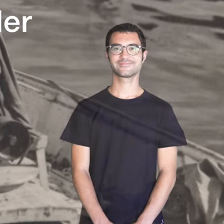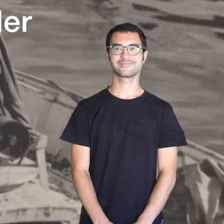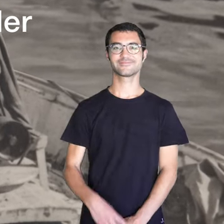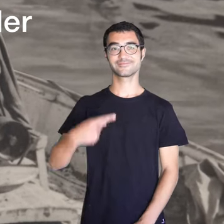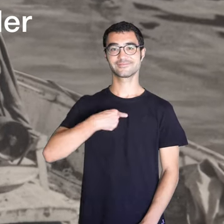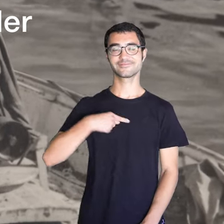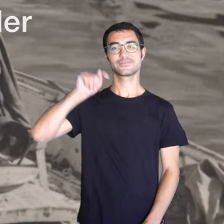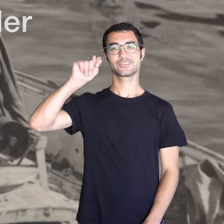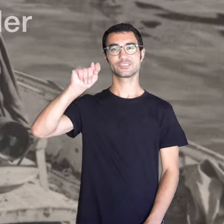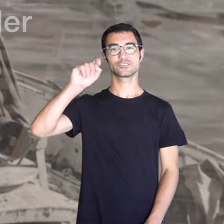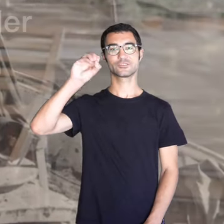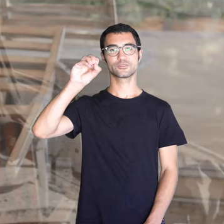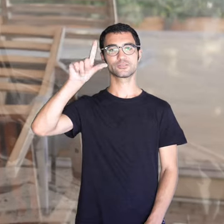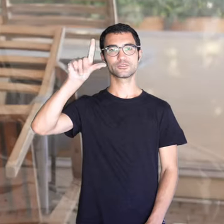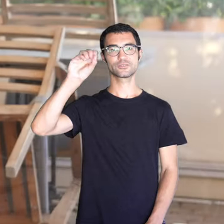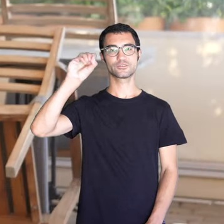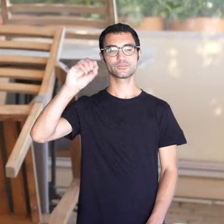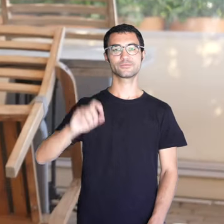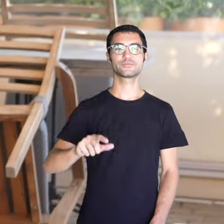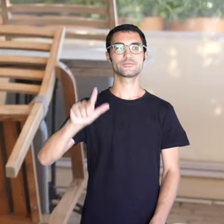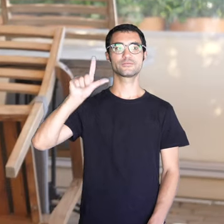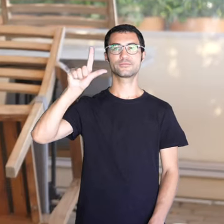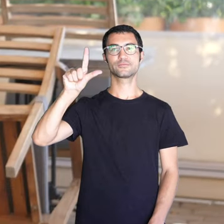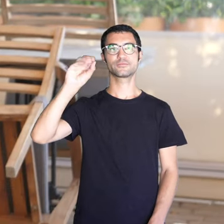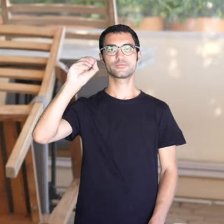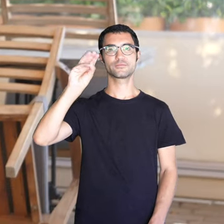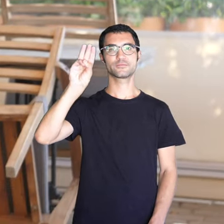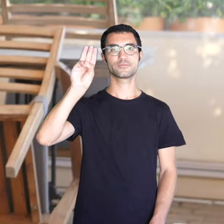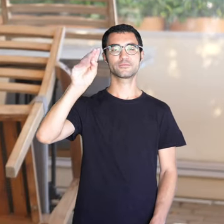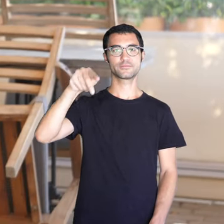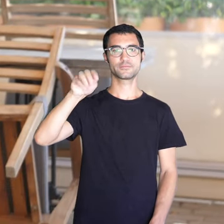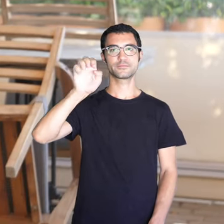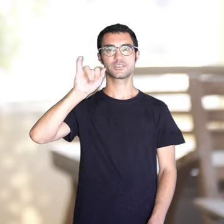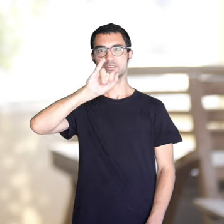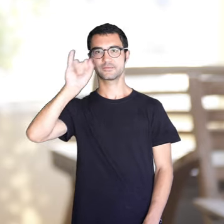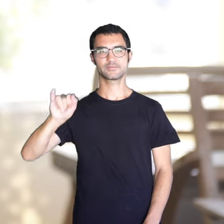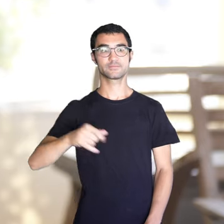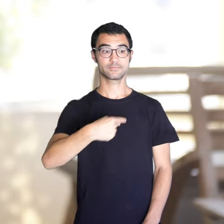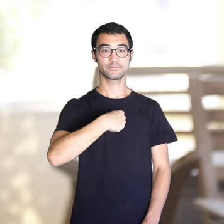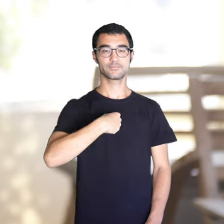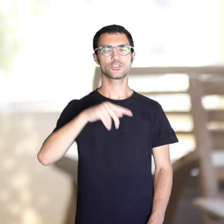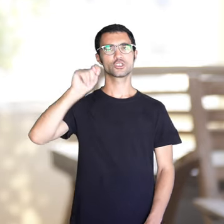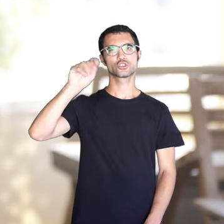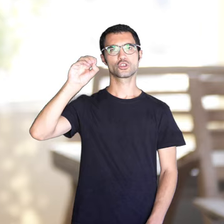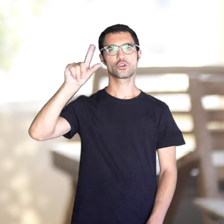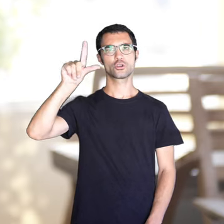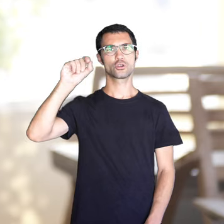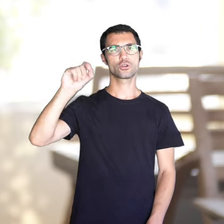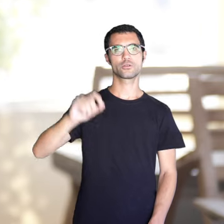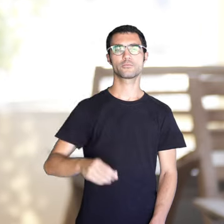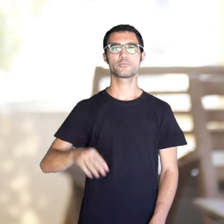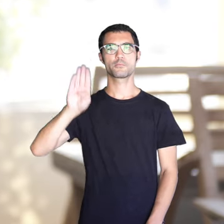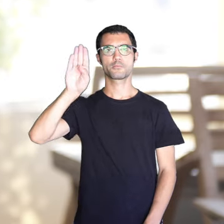Jo som Bartolomeu López Vicenç. Me diuen en Tolo Blau. Vaig néixer